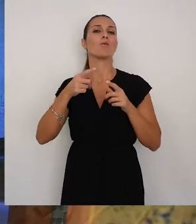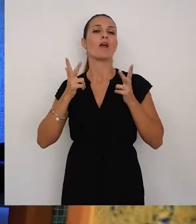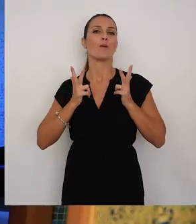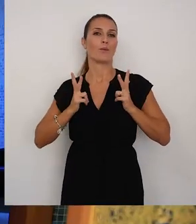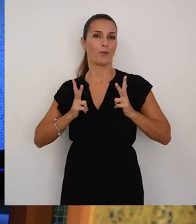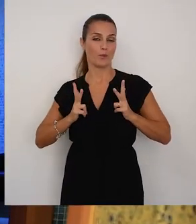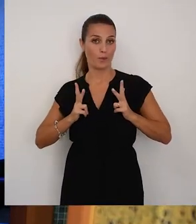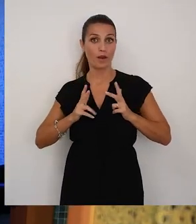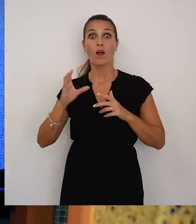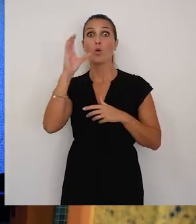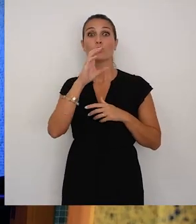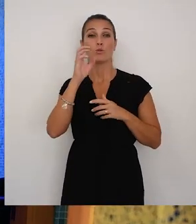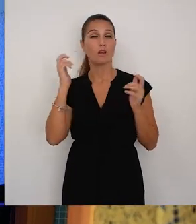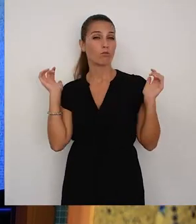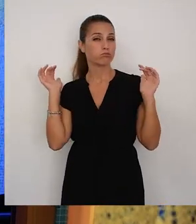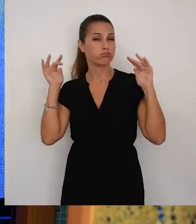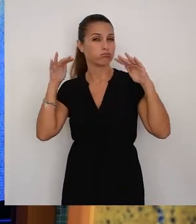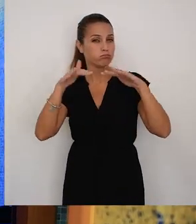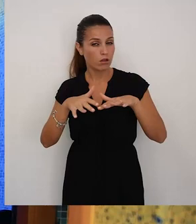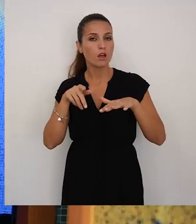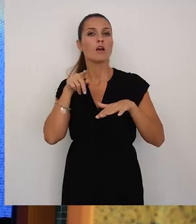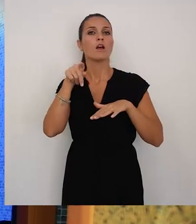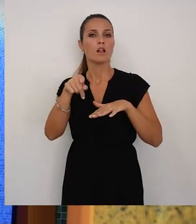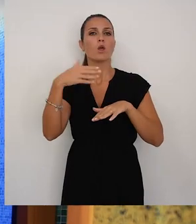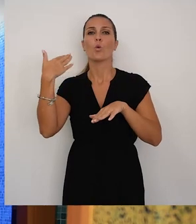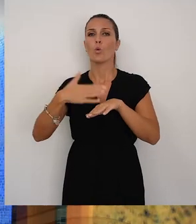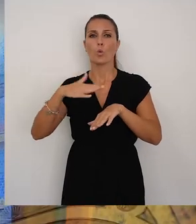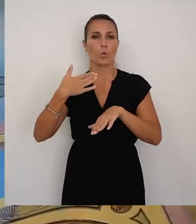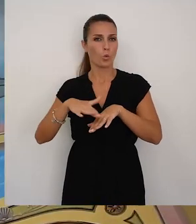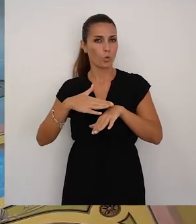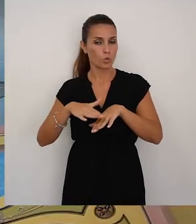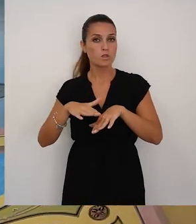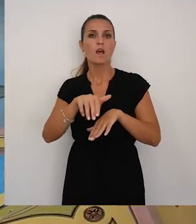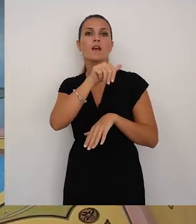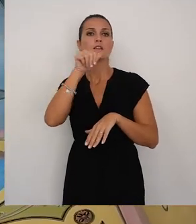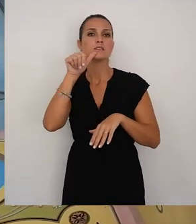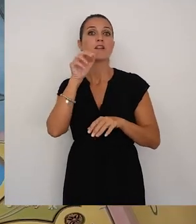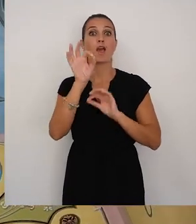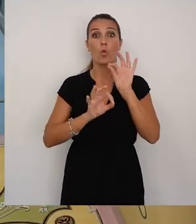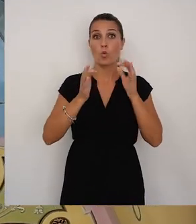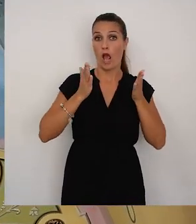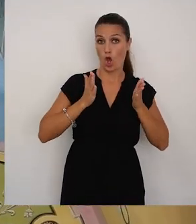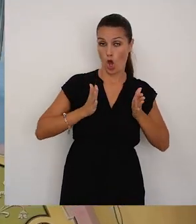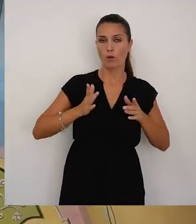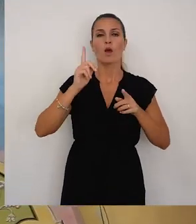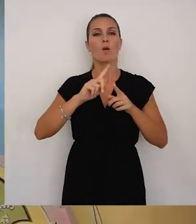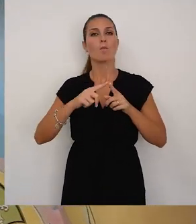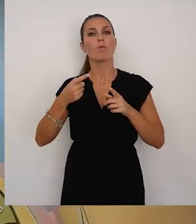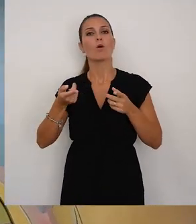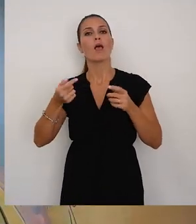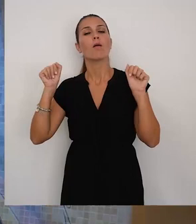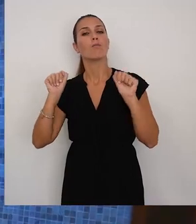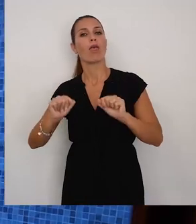Sono numerosi ogni anno gli utenti che fruiscono dei vantaggiosi trattamenti, efficaci per la cura del corpo e il